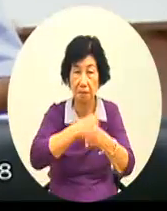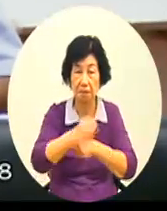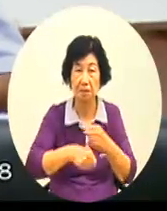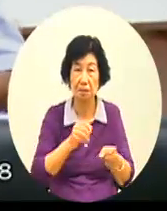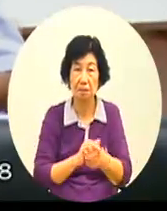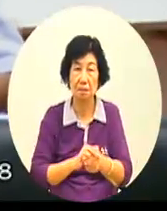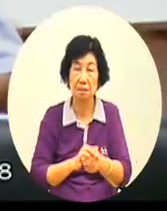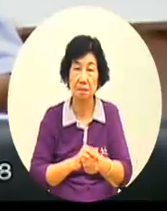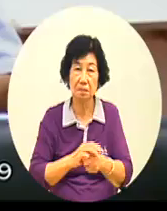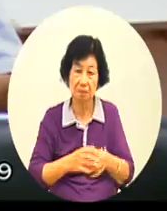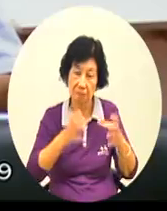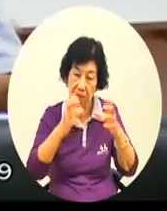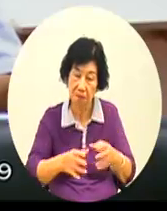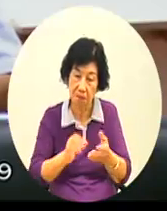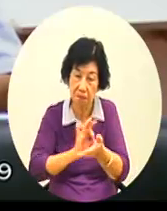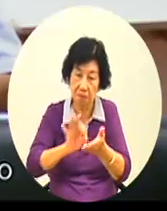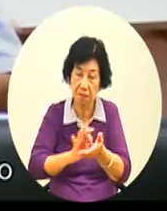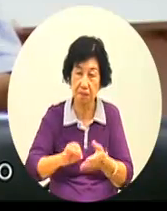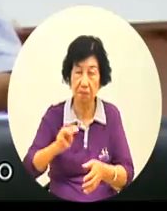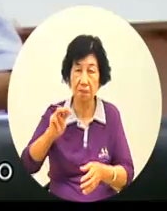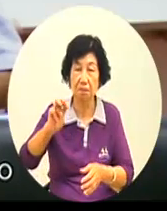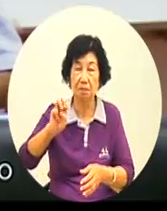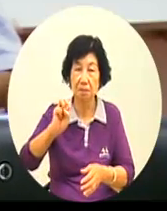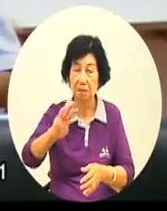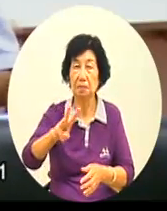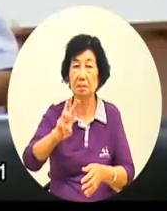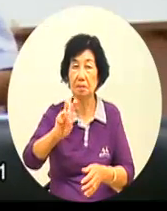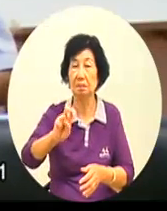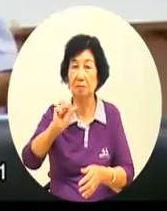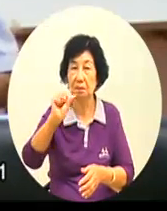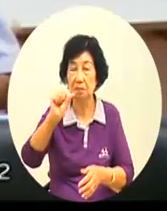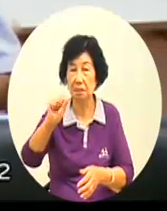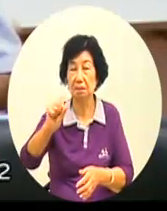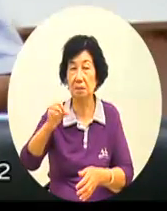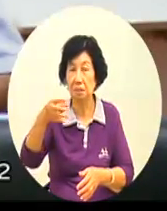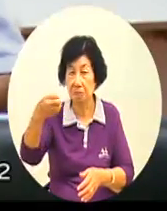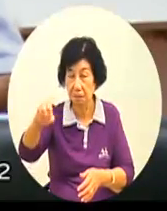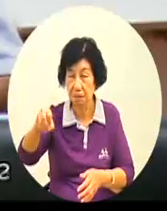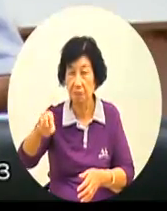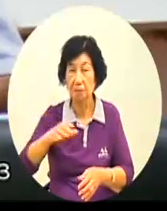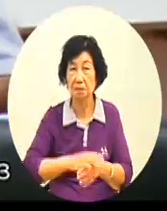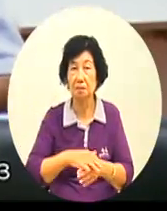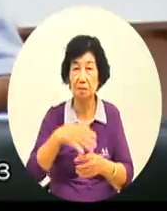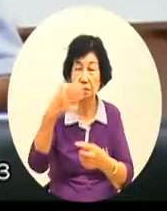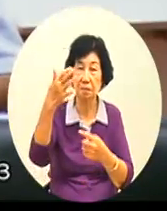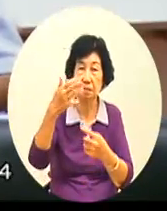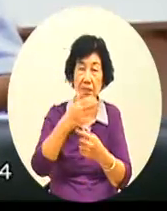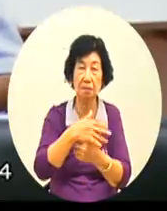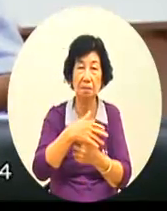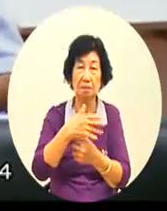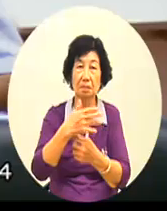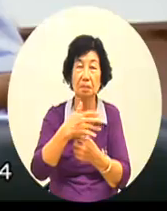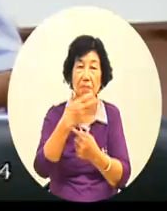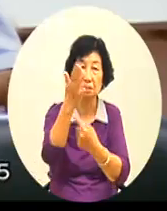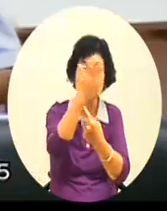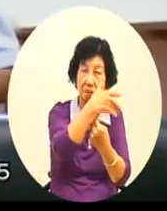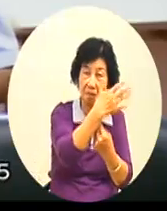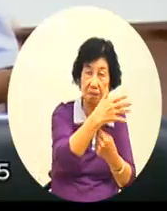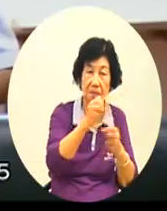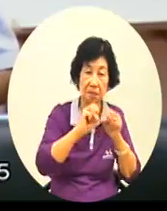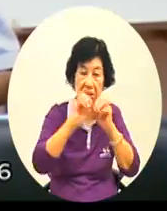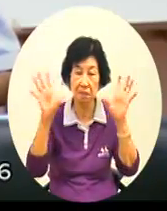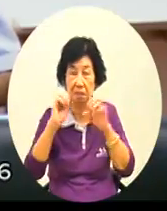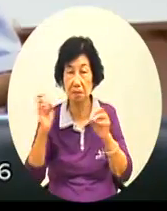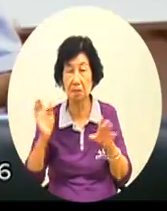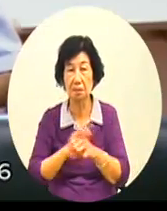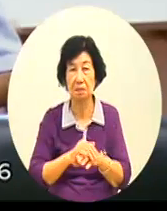320几万到底要怎么办？做几个旗帜？宣传的旗帜， 我开始从美